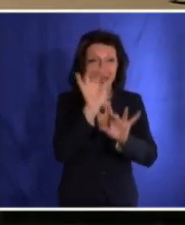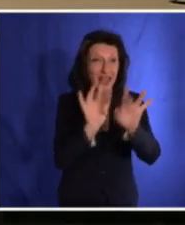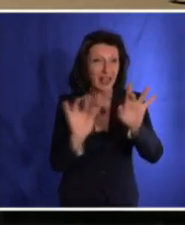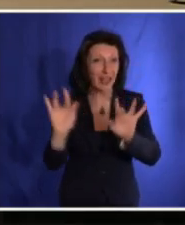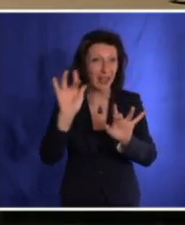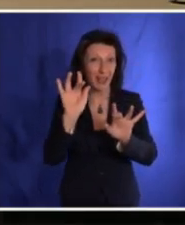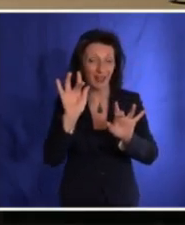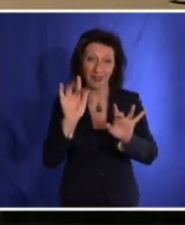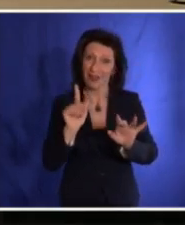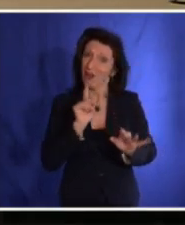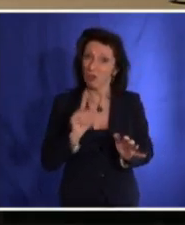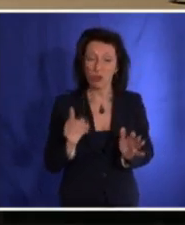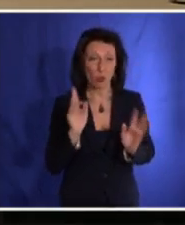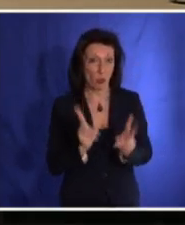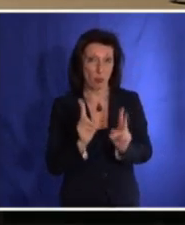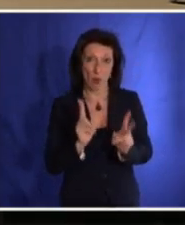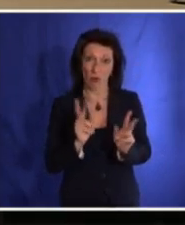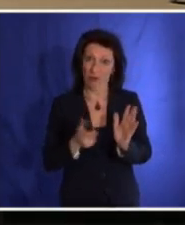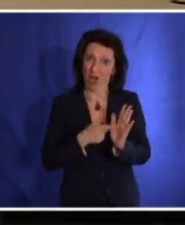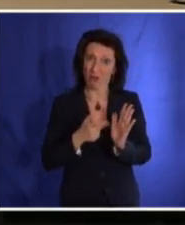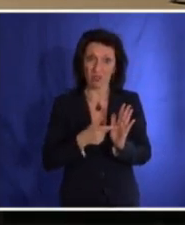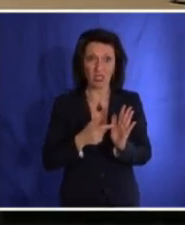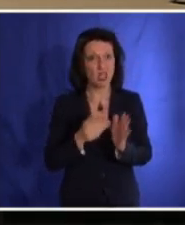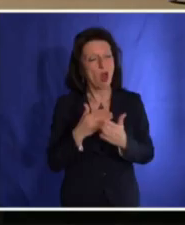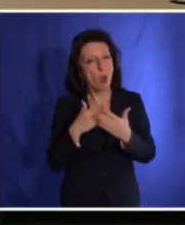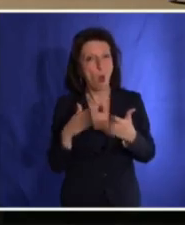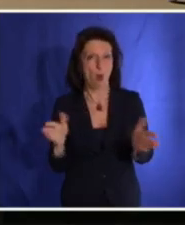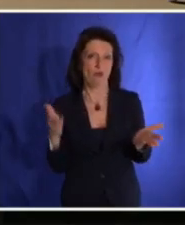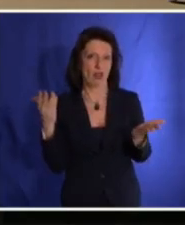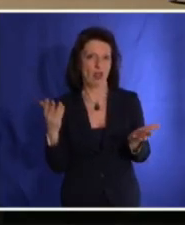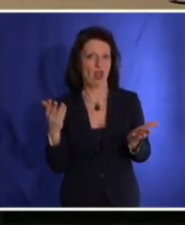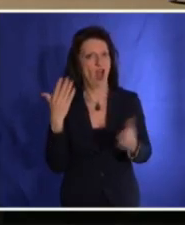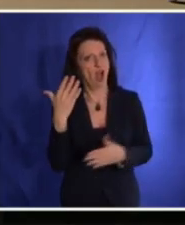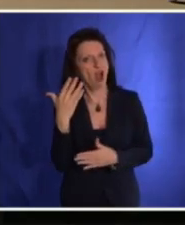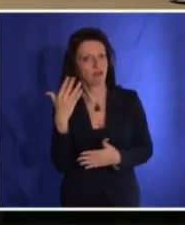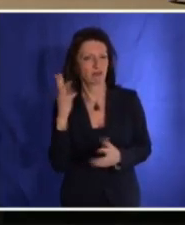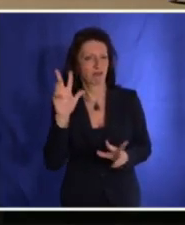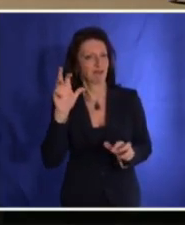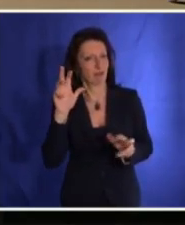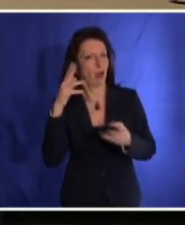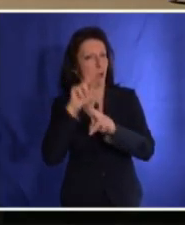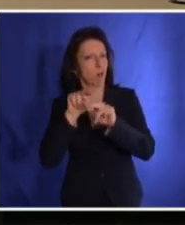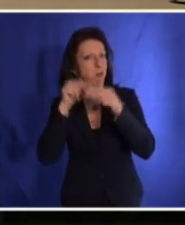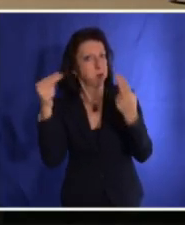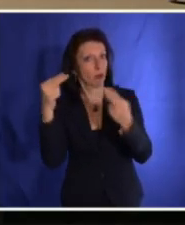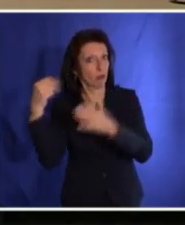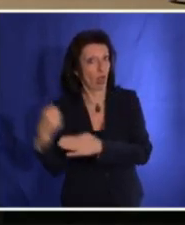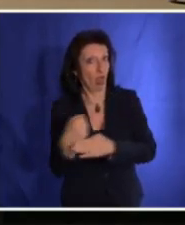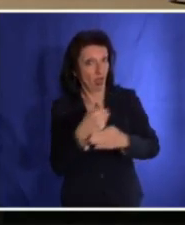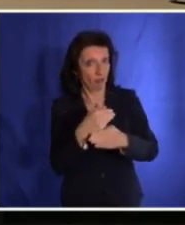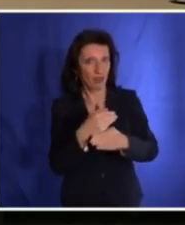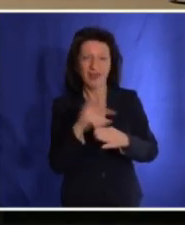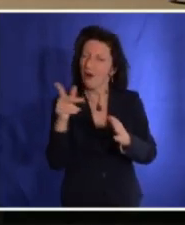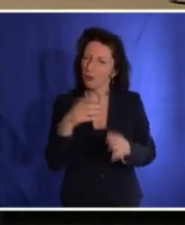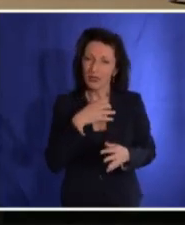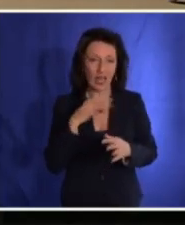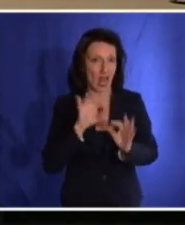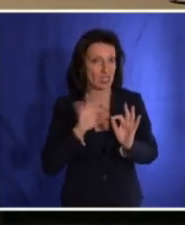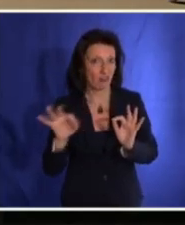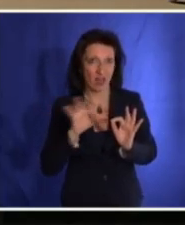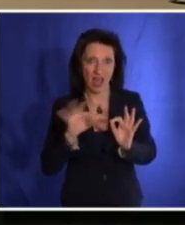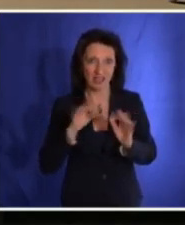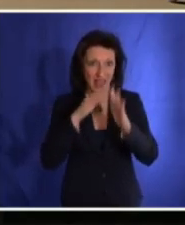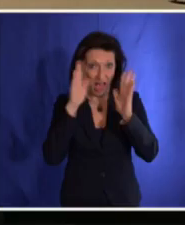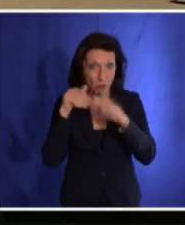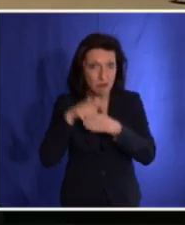Land, die öffentliche Hand, auch der Bund, tatsächlich mithilft, dass wir erschlossen werden. Und wir brauchen die Glasfaser im Haus genauso